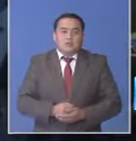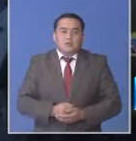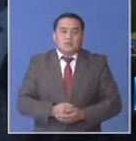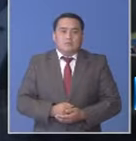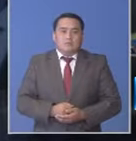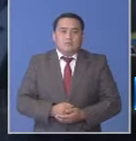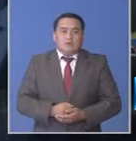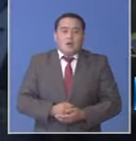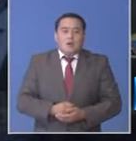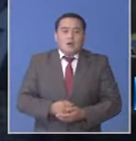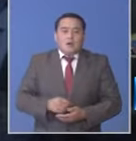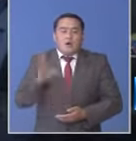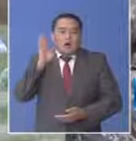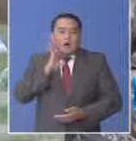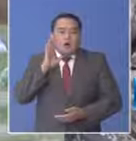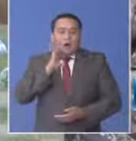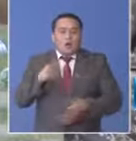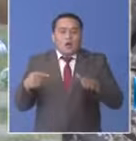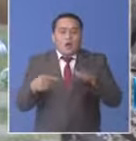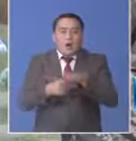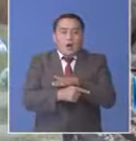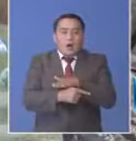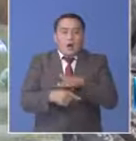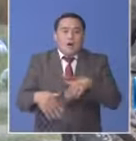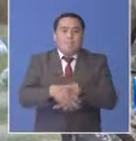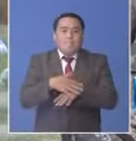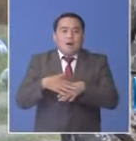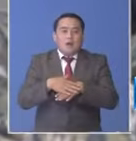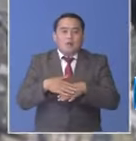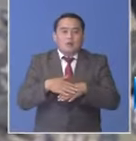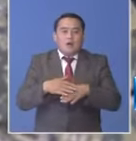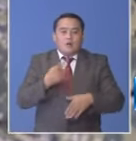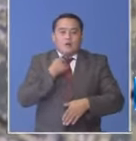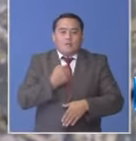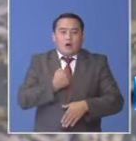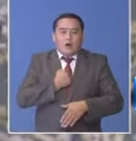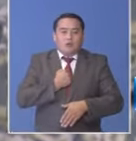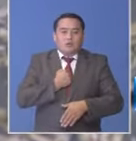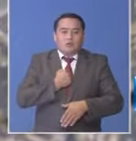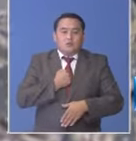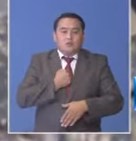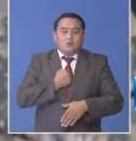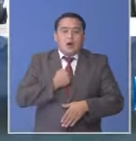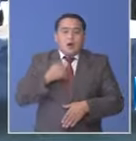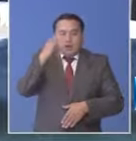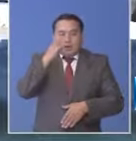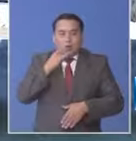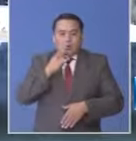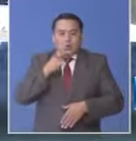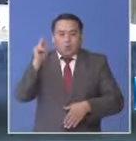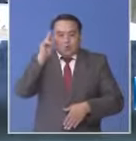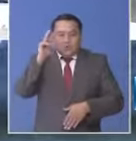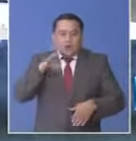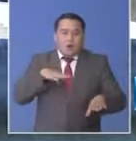Своеобразный зачет по преодолению водной преграды проходит в масштабе всех десантно-штурмовых войск вооруженных сил страны. Учения, организованные